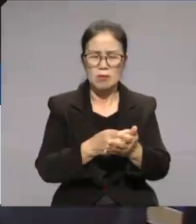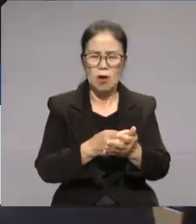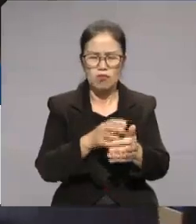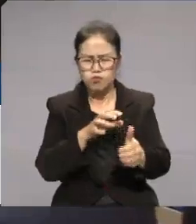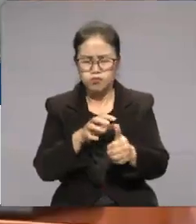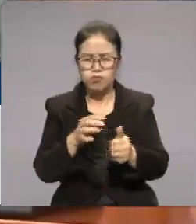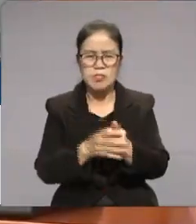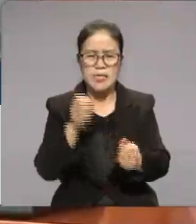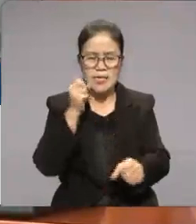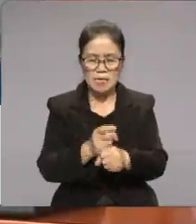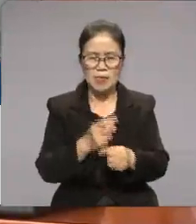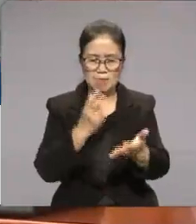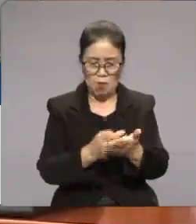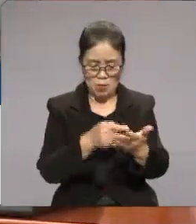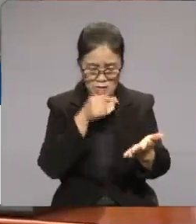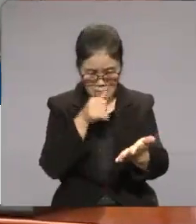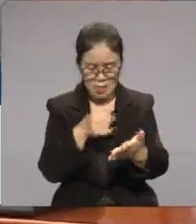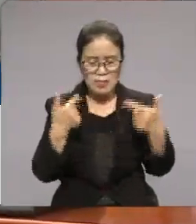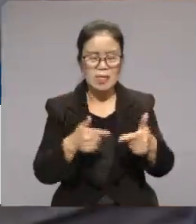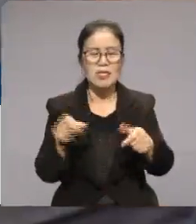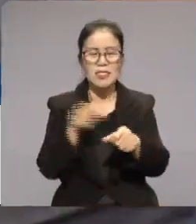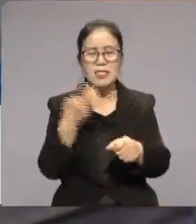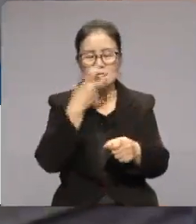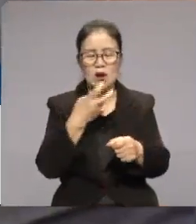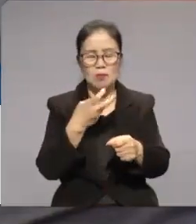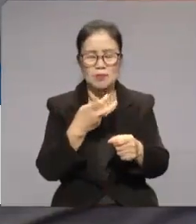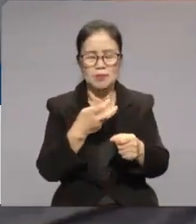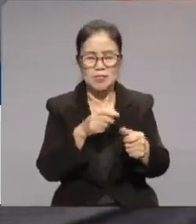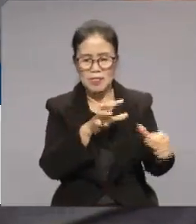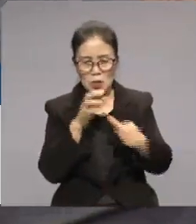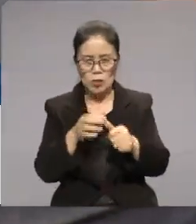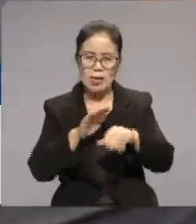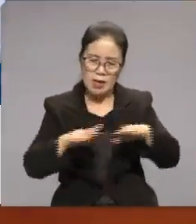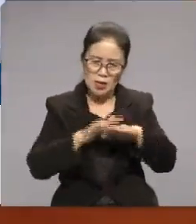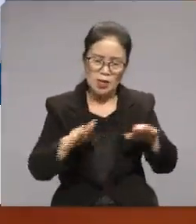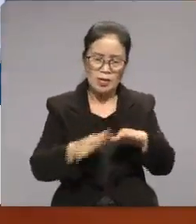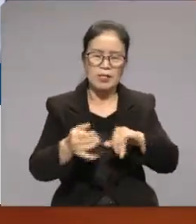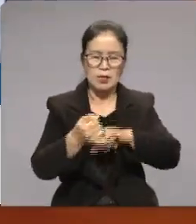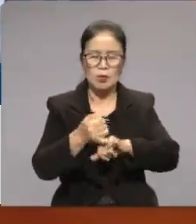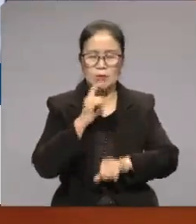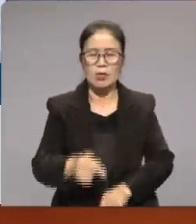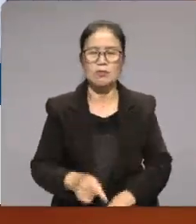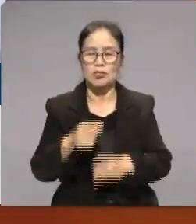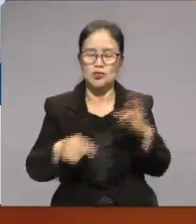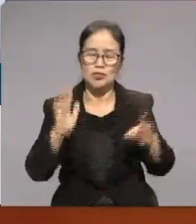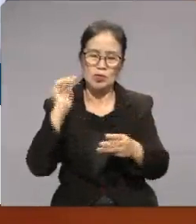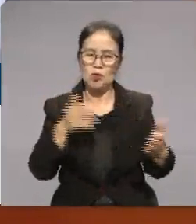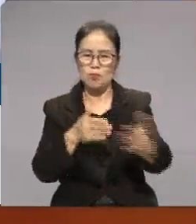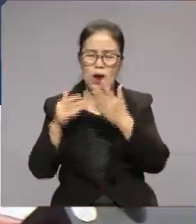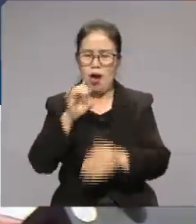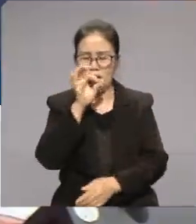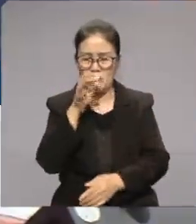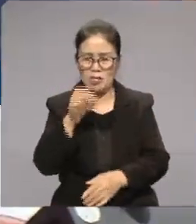이미 제도화되어 있는 상설특검을 활용해 돌파구를 마련한다는 전략입니다. 윤 대통령이 거부권 행사를 할수